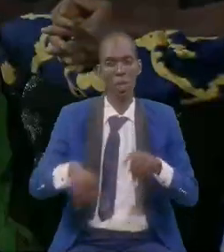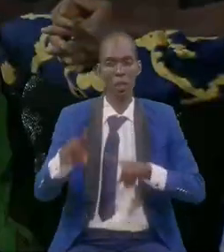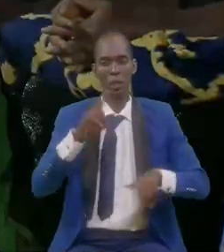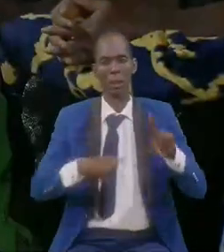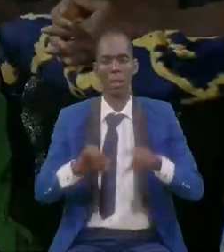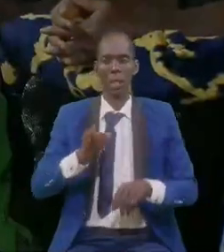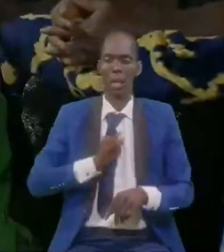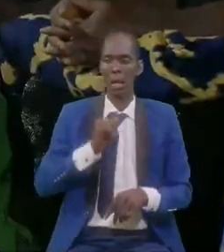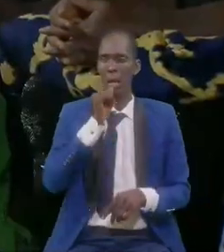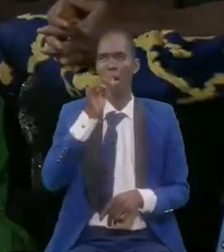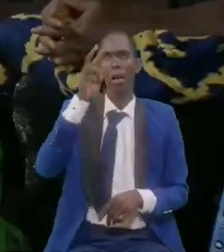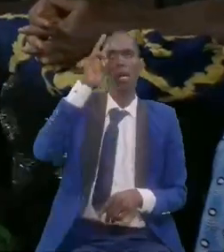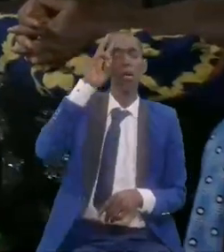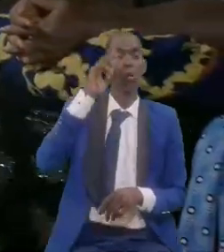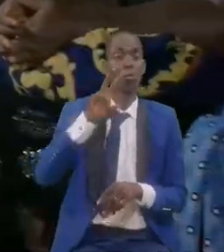était ignorant.